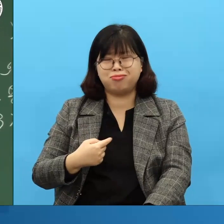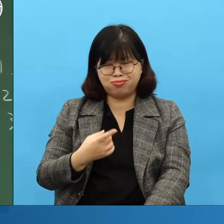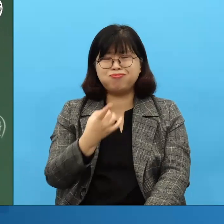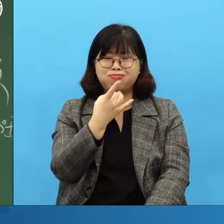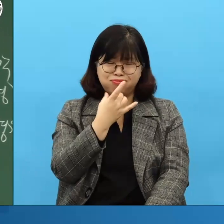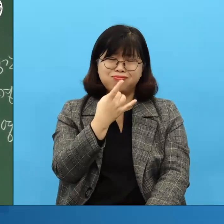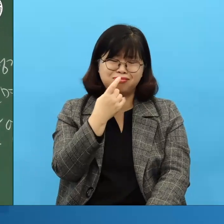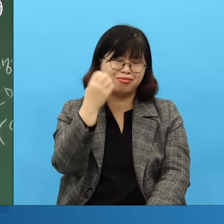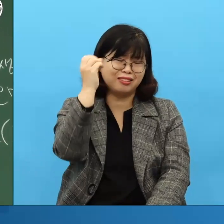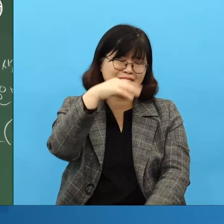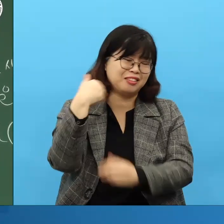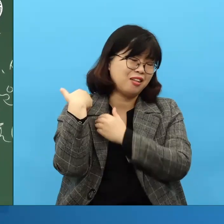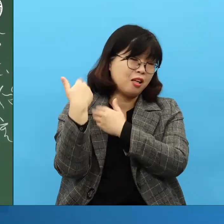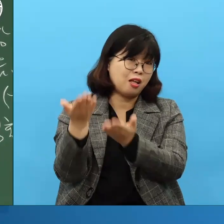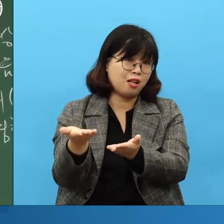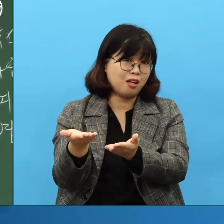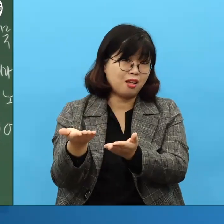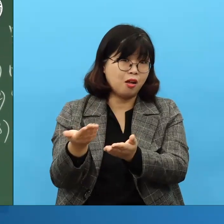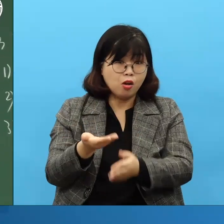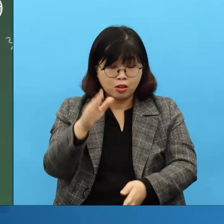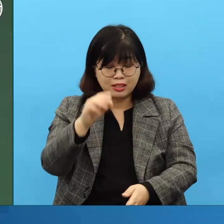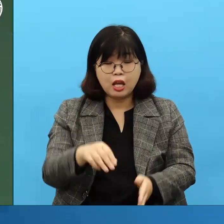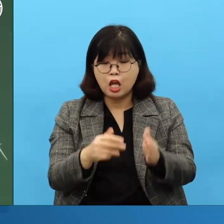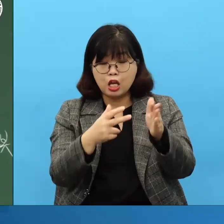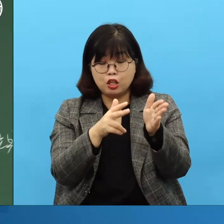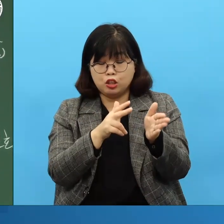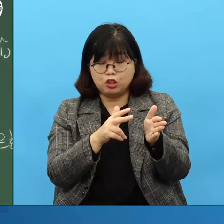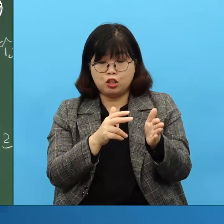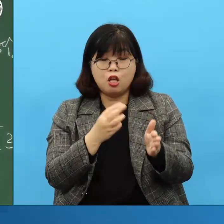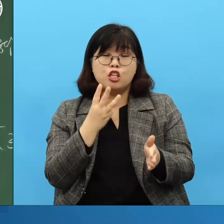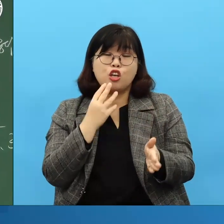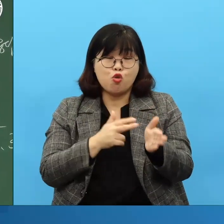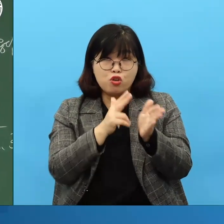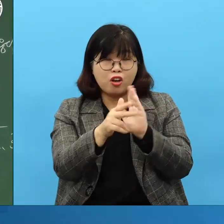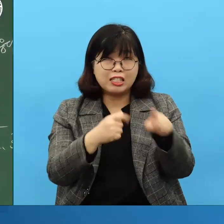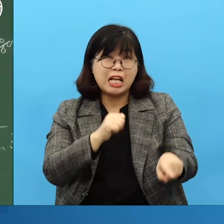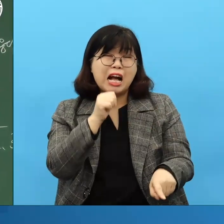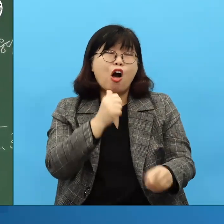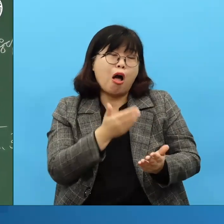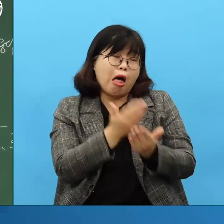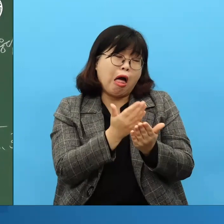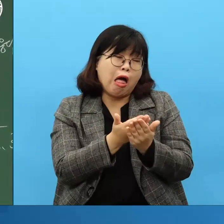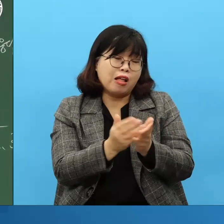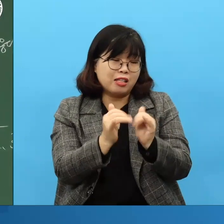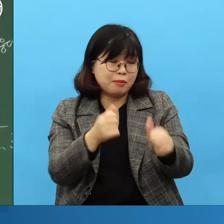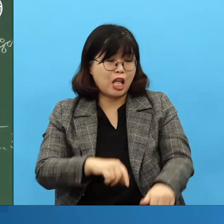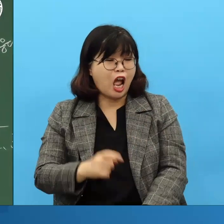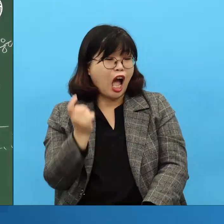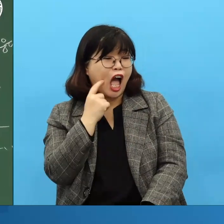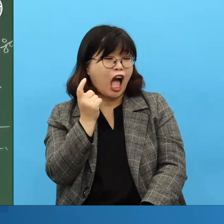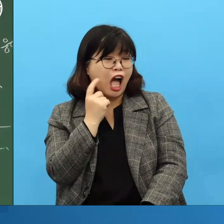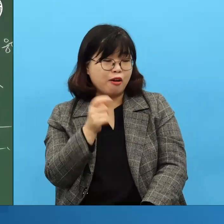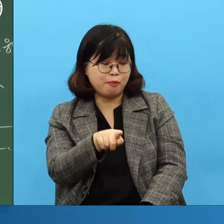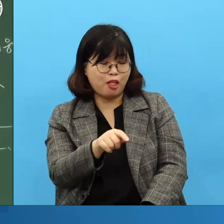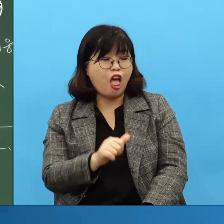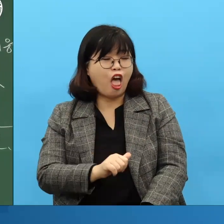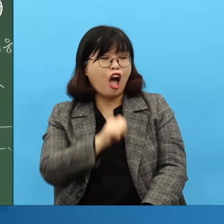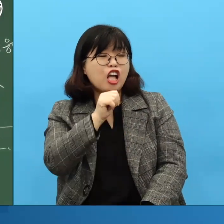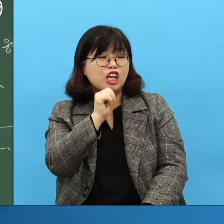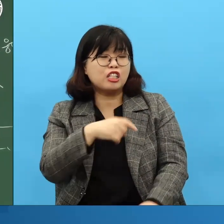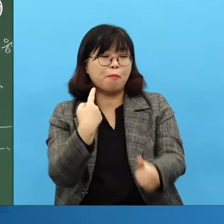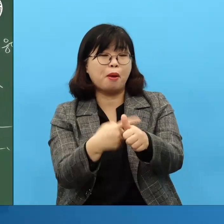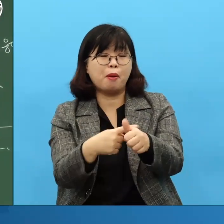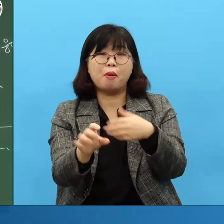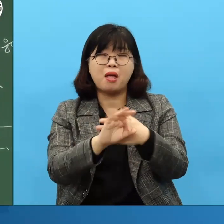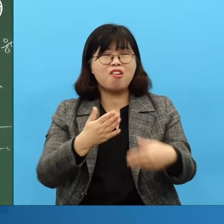이 축복을 후대에게 다른 사람에게도 전달해야 됩니다. You must convey this blessing to your posterity as well as to others. 올해